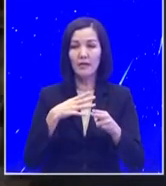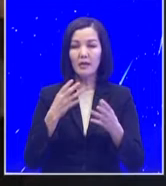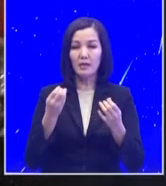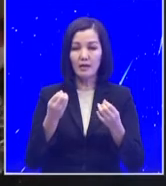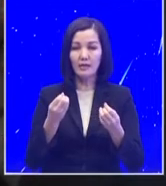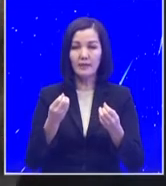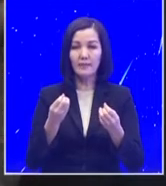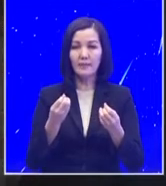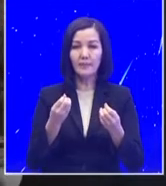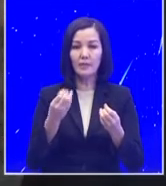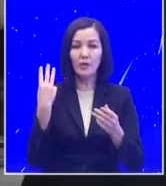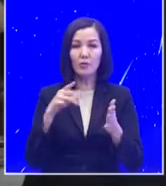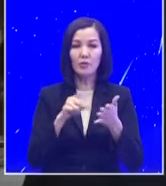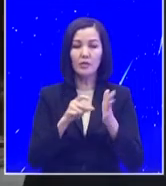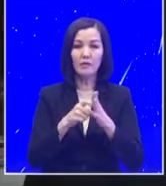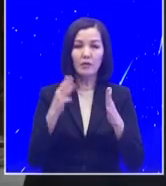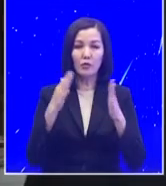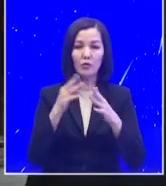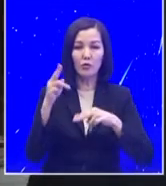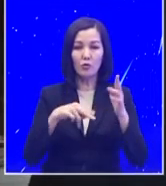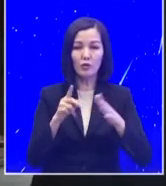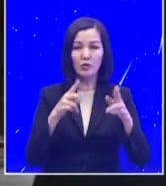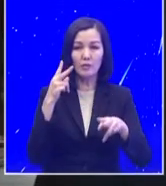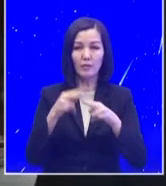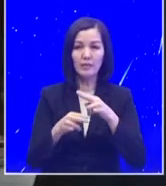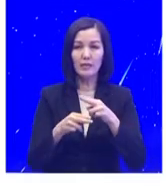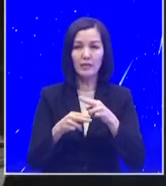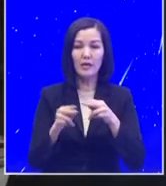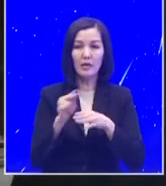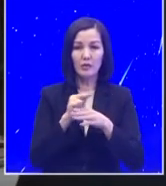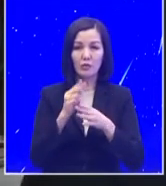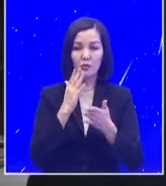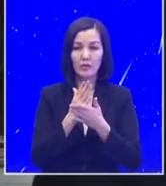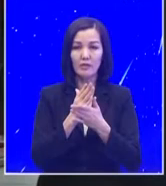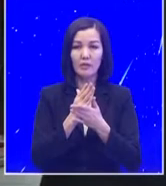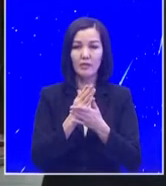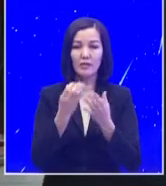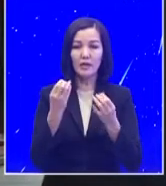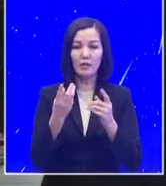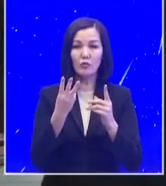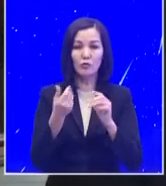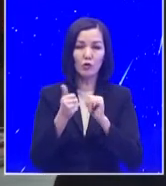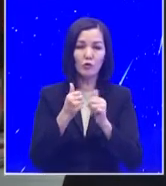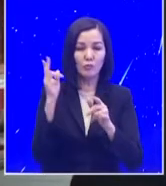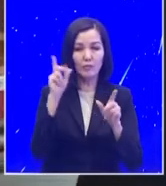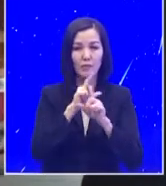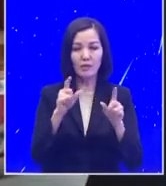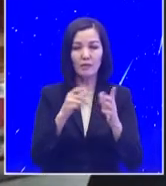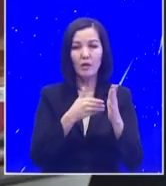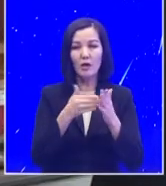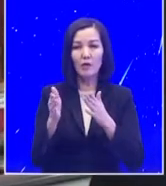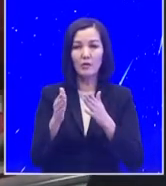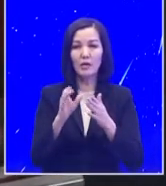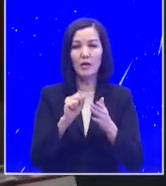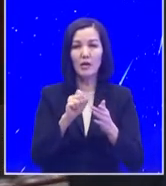бөлек 30 квартиралық құрылысы басталып, оның инфраструктурасымен жасалып жатыр. Одан бөлек 3 ауысымды мектептердің орын жабуға